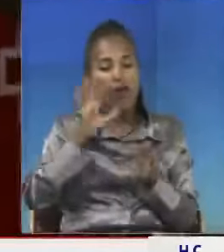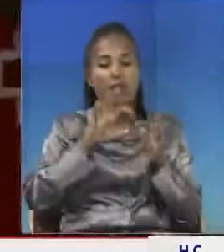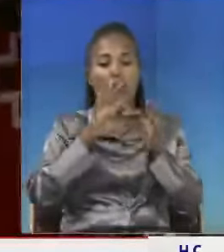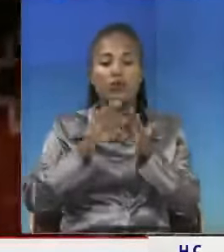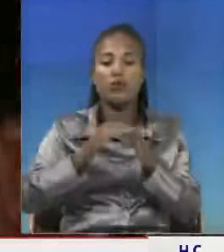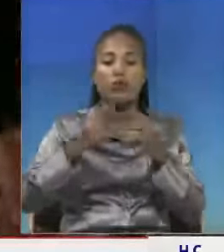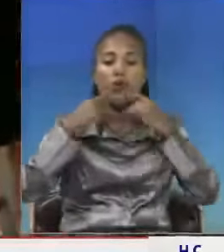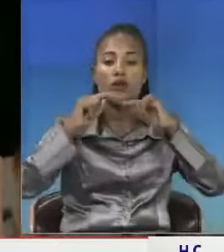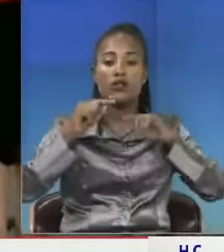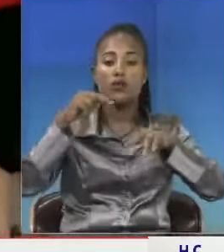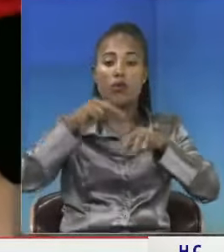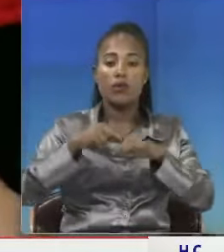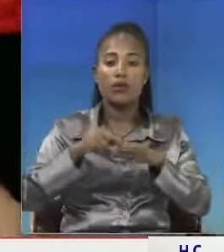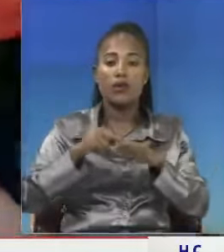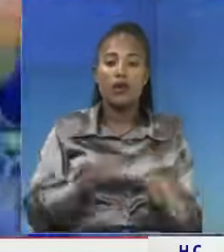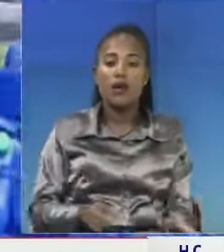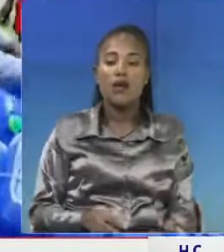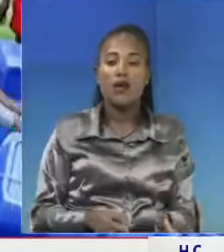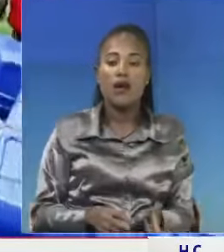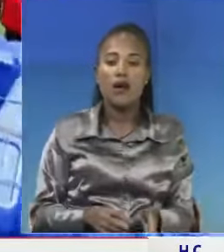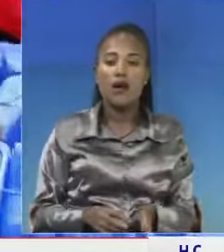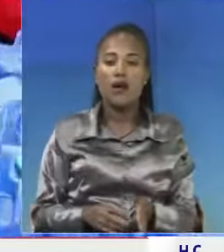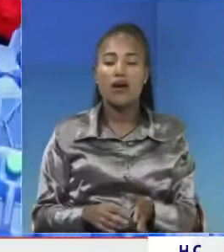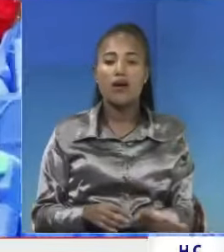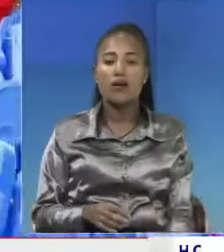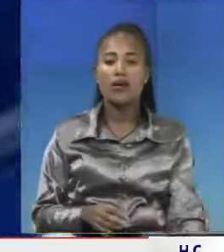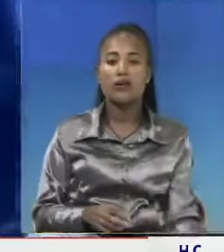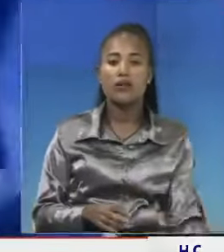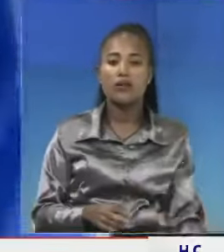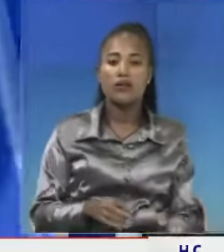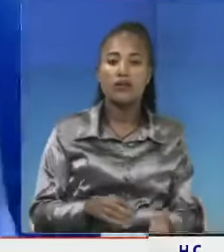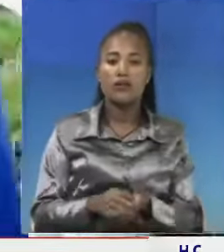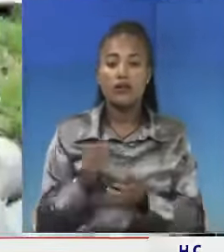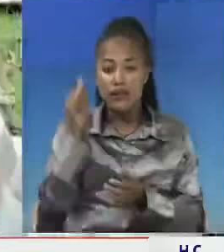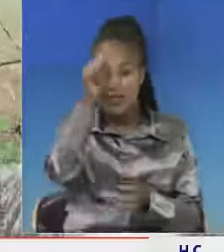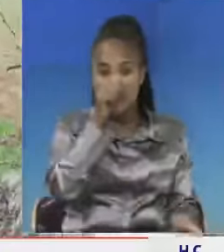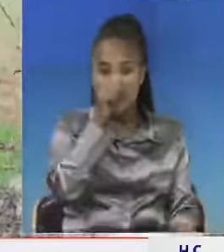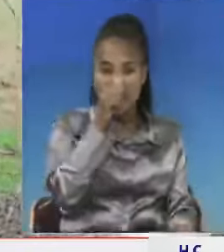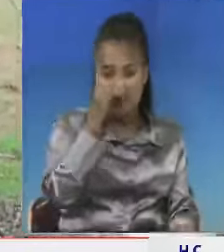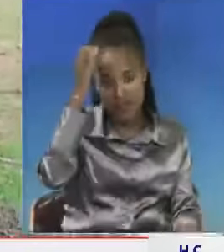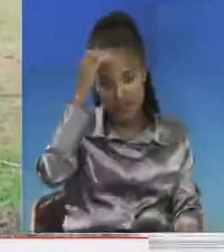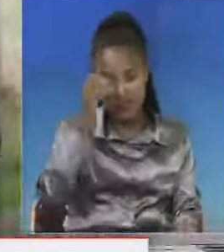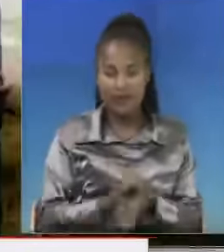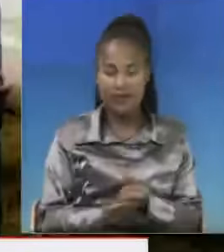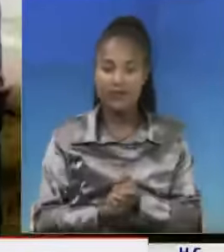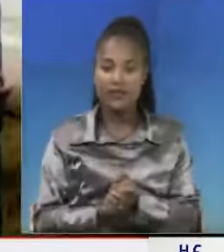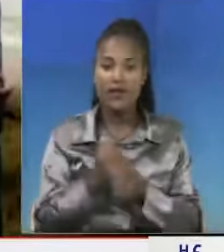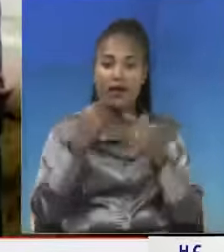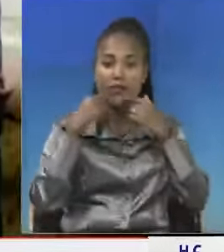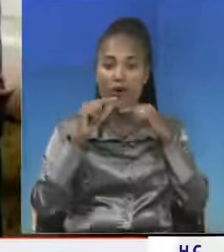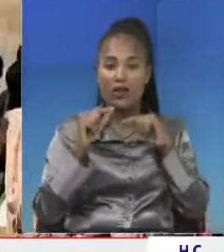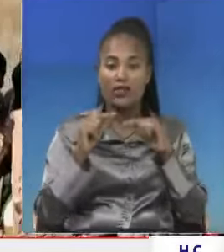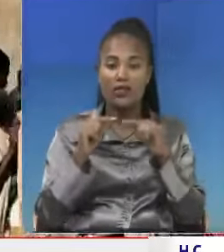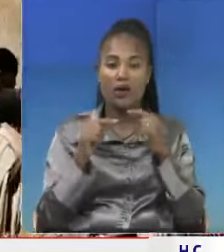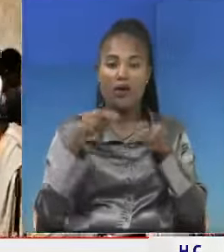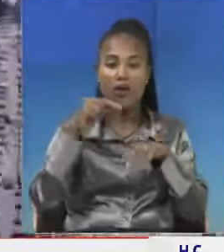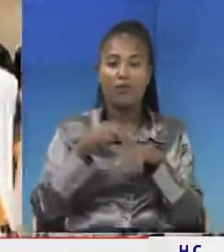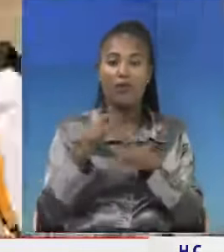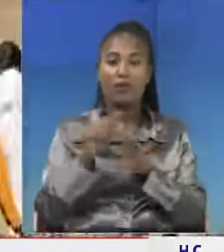በአዋጅ የተቋቋመበትን መርህ አውቆና አክብሮ እየሰራ እንደሚገኝ ይናገራል። የኢትዮጵያ መንግስት በአዋጅ አቋቁሞታል።